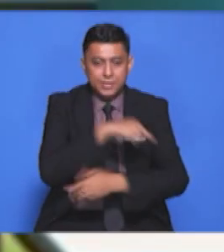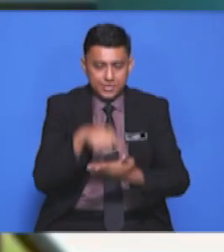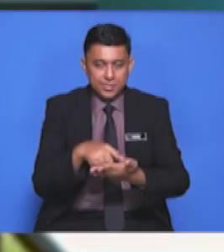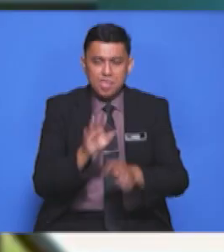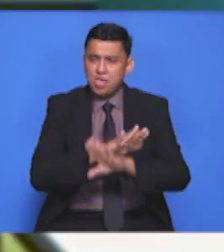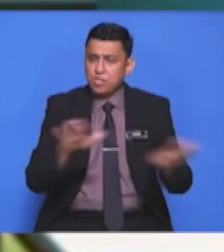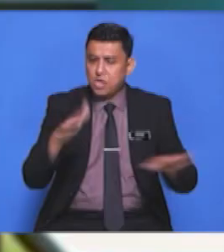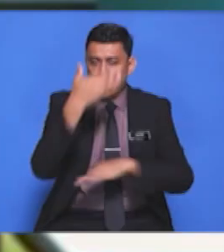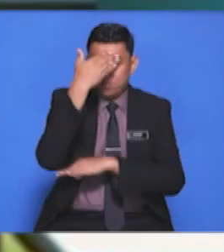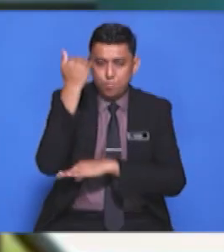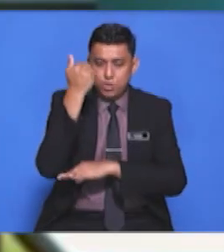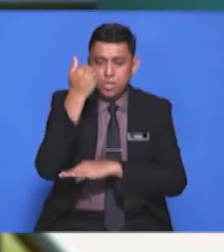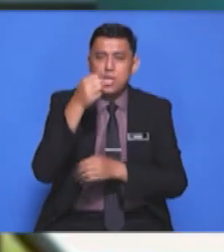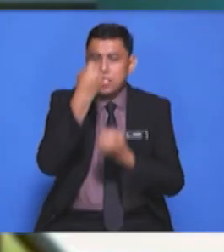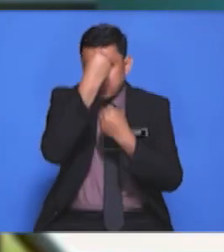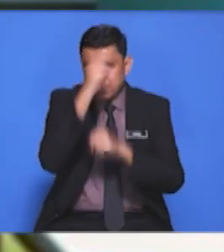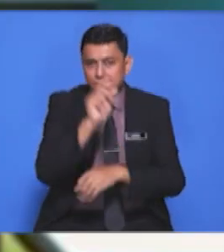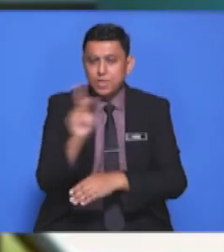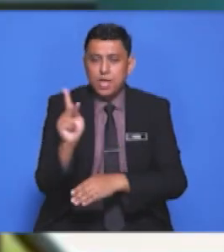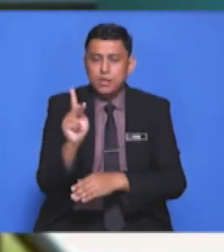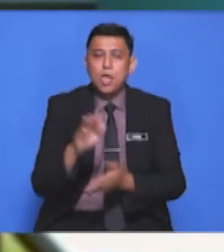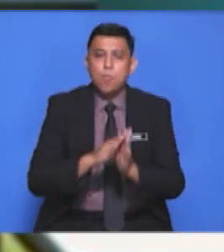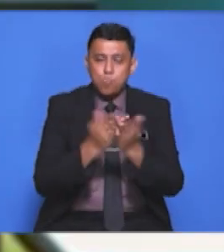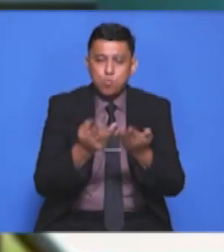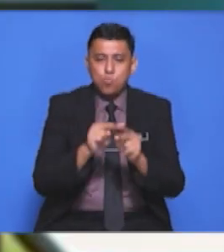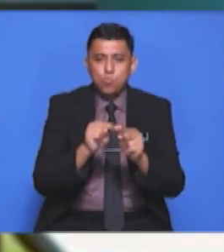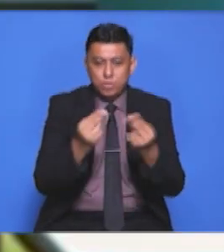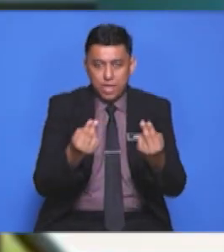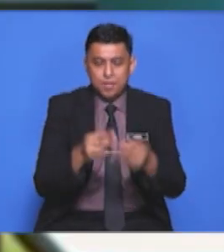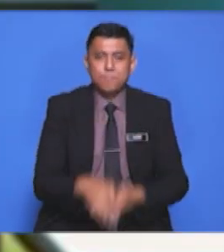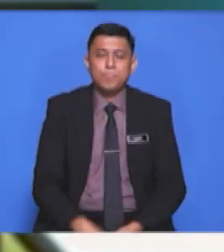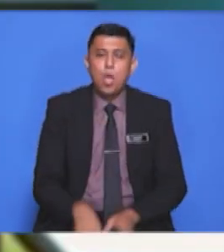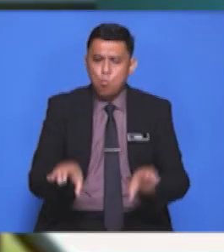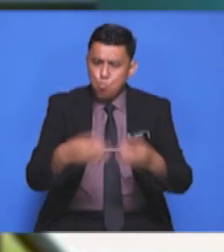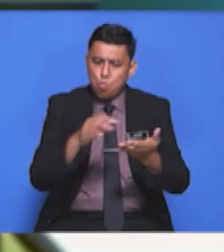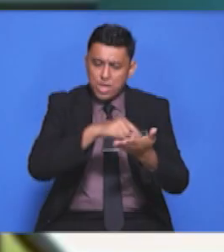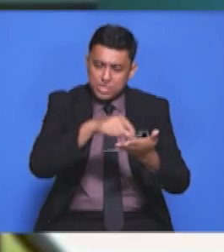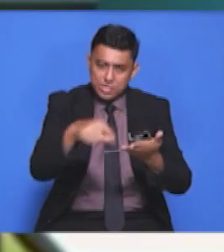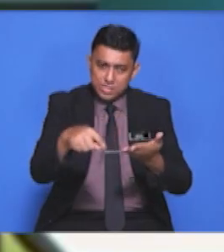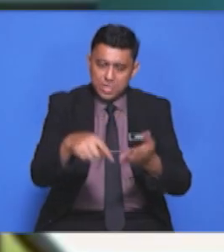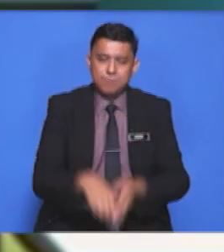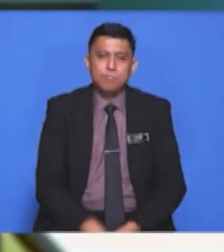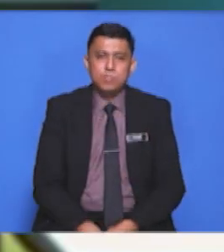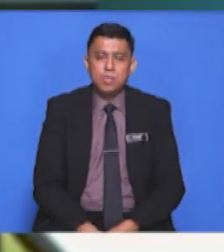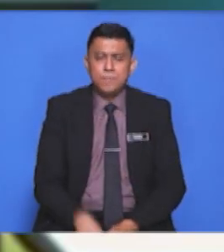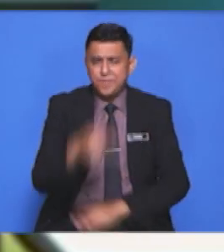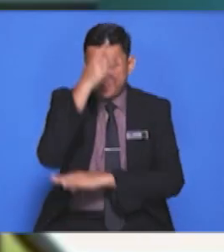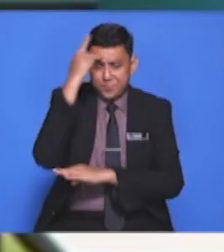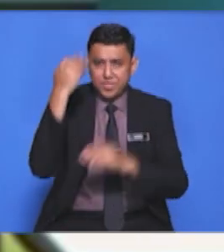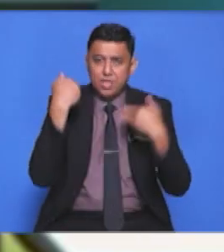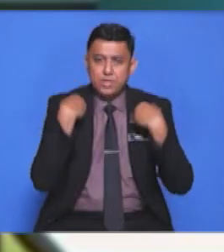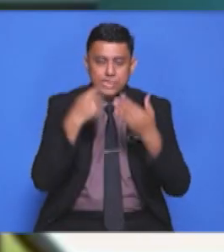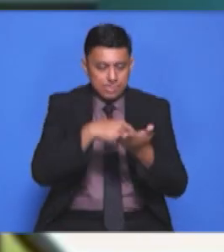ya sedihkan buku nota untuk membuat catatan granit dengan adanya catatan kita akan